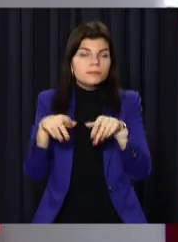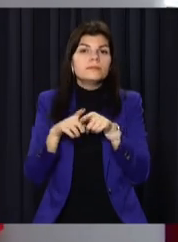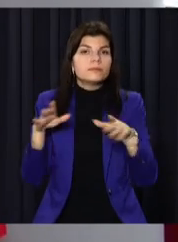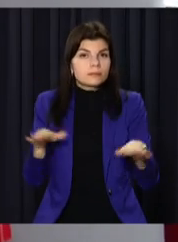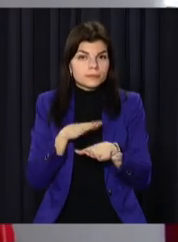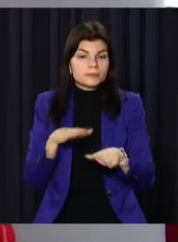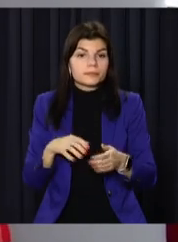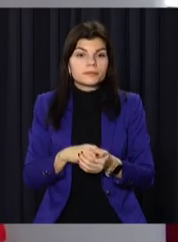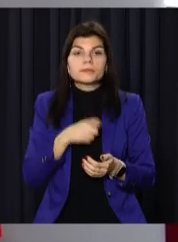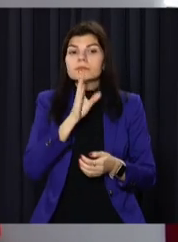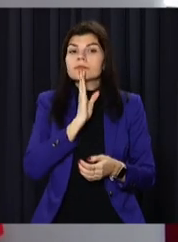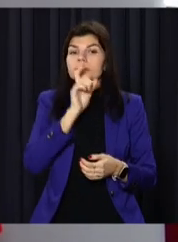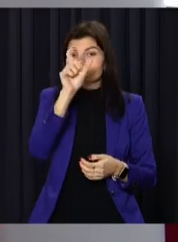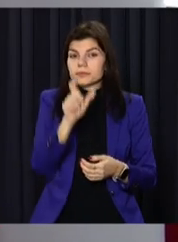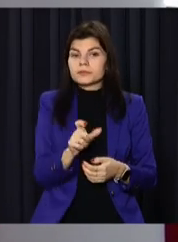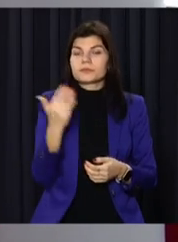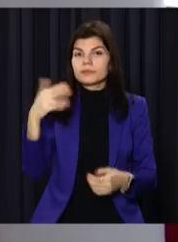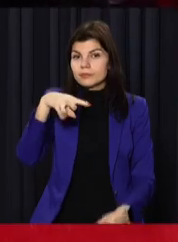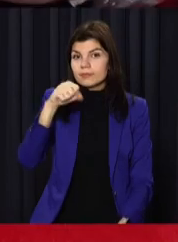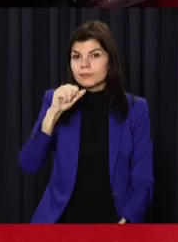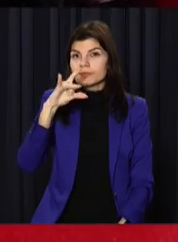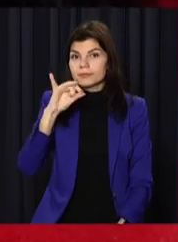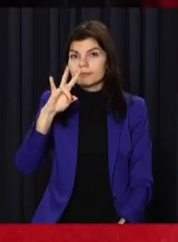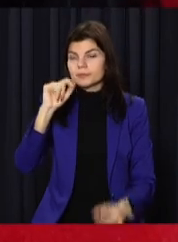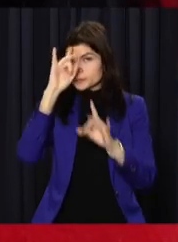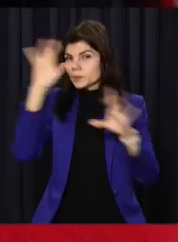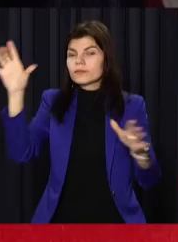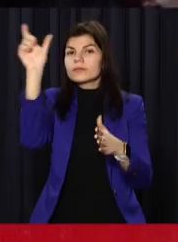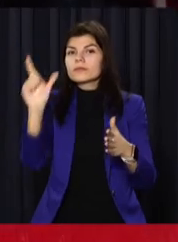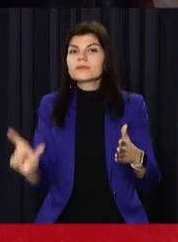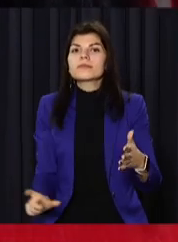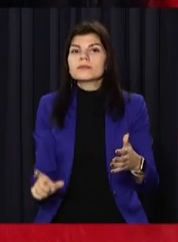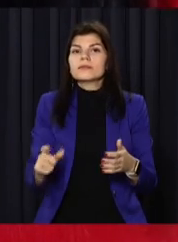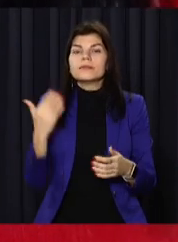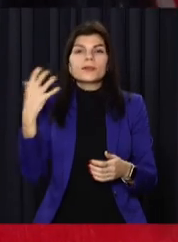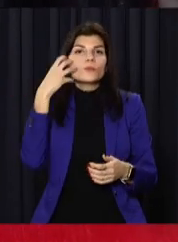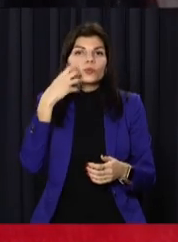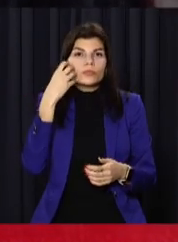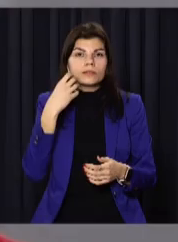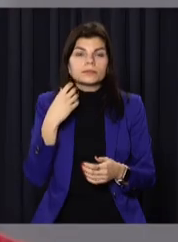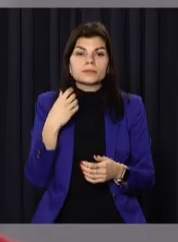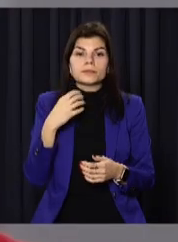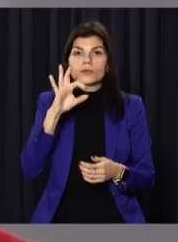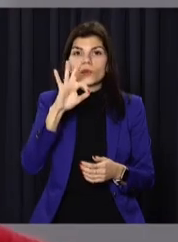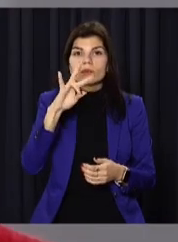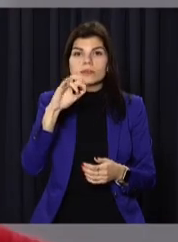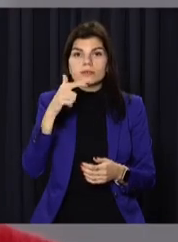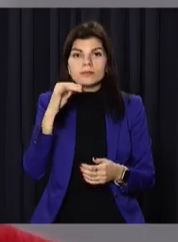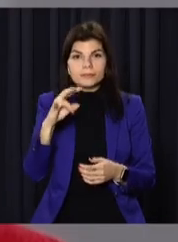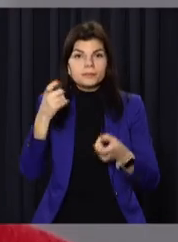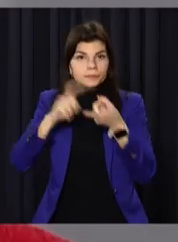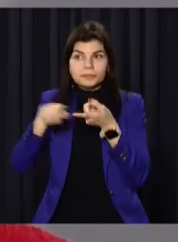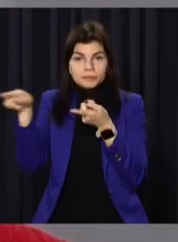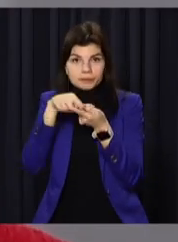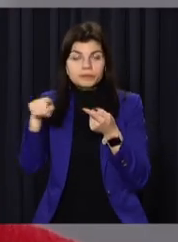Галкіна виконуватиме аріозу Ольги Ларіної зі славнозвісного роману у віршах Олександра Пушкіна «Євгеній Онєгін». Співачка